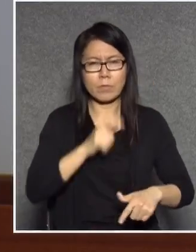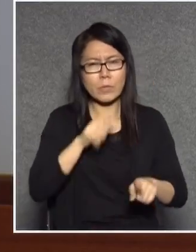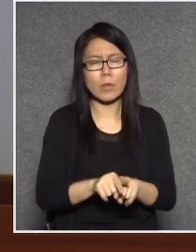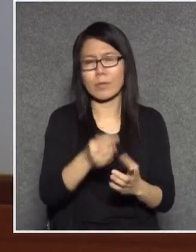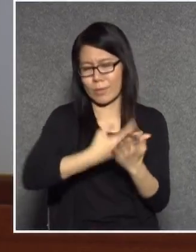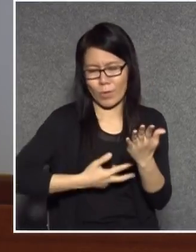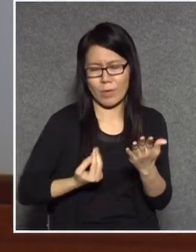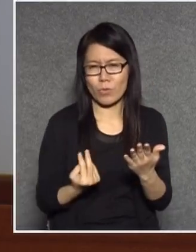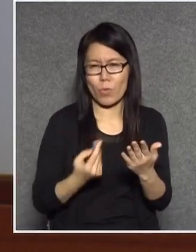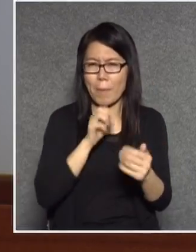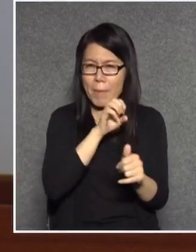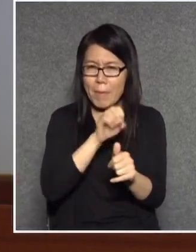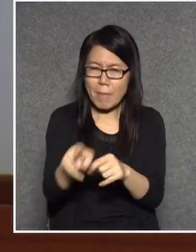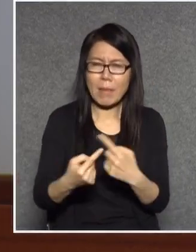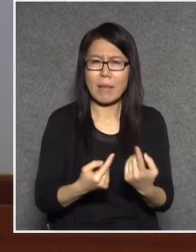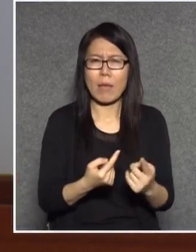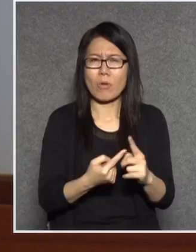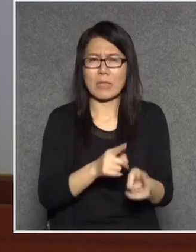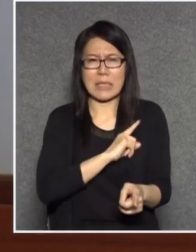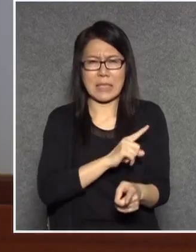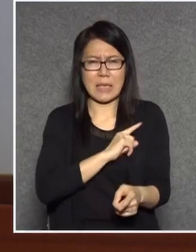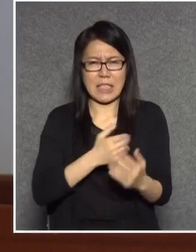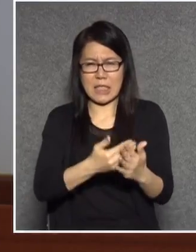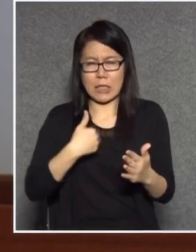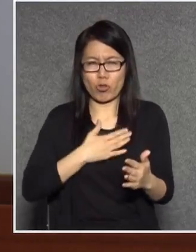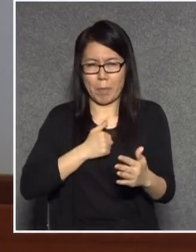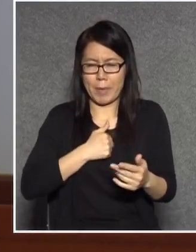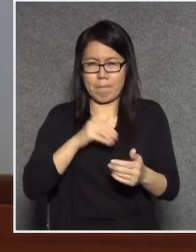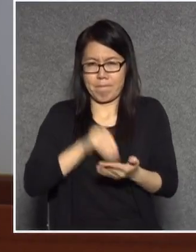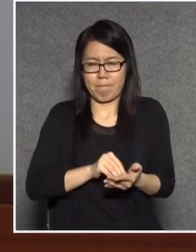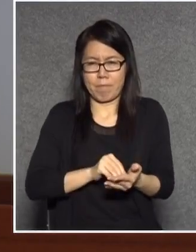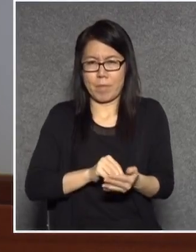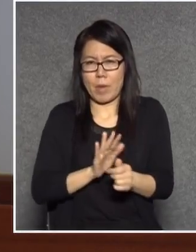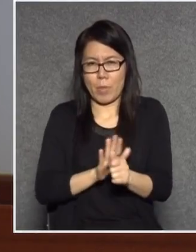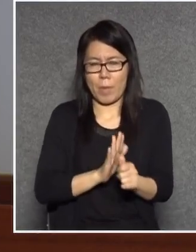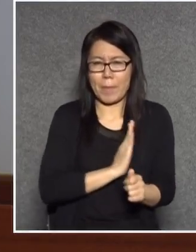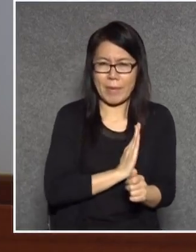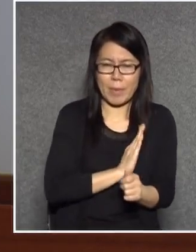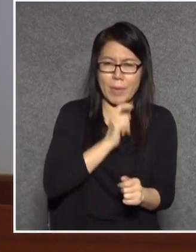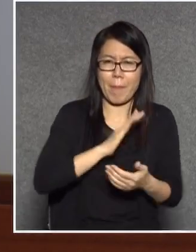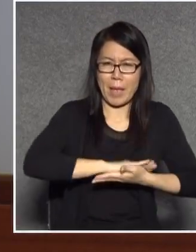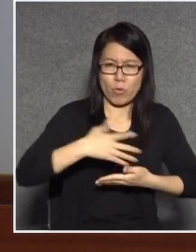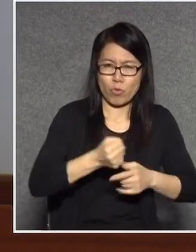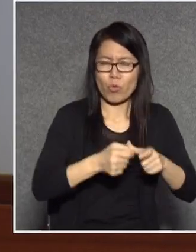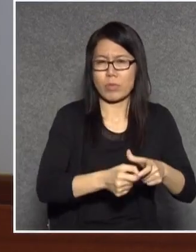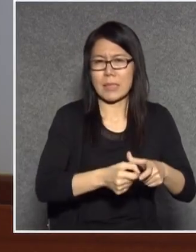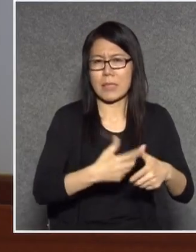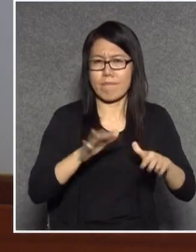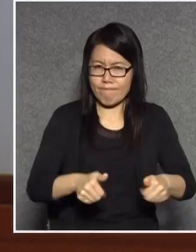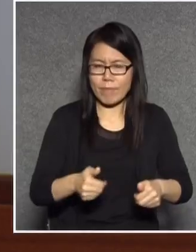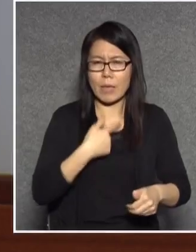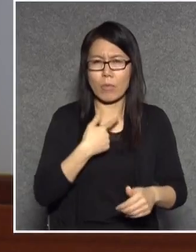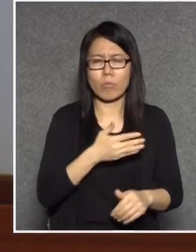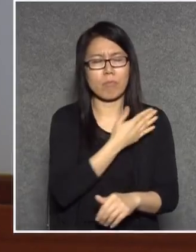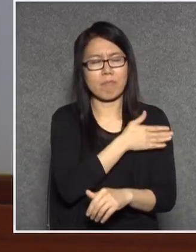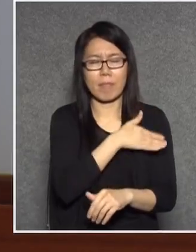詢者自己有預設立場，只是維護傾斜版權商的利益，無視社會